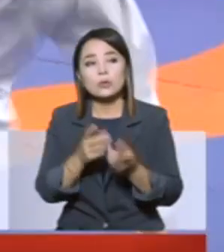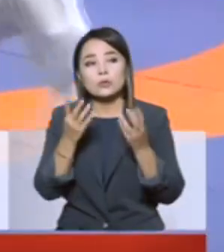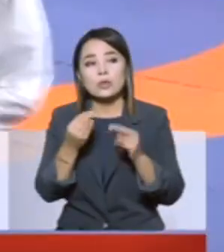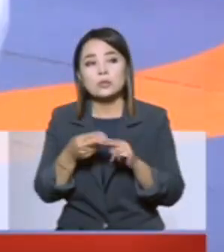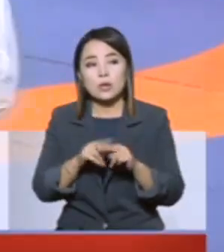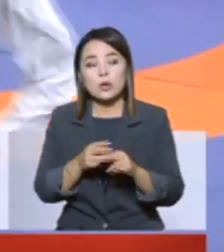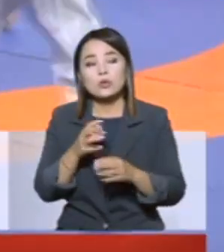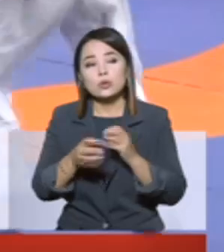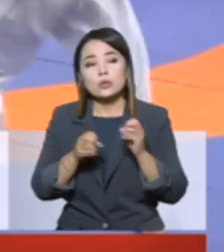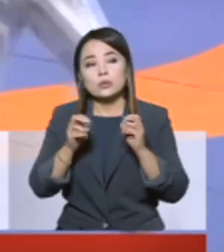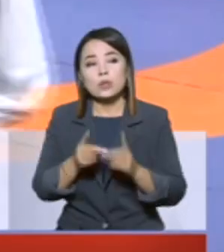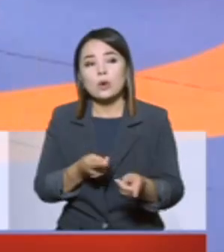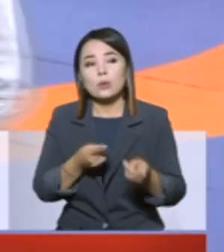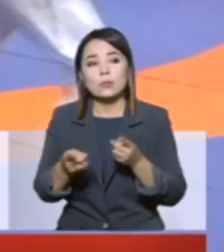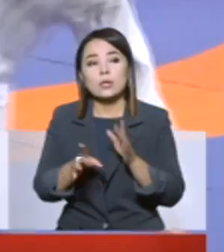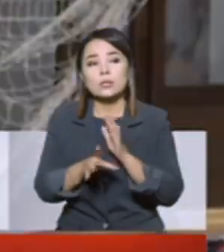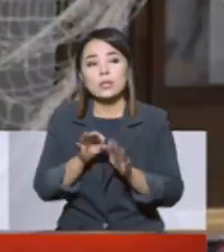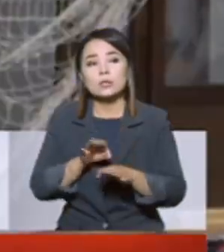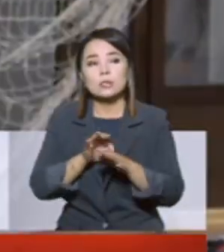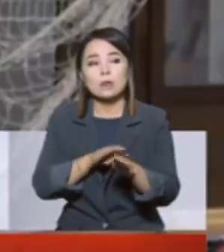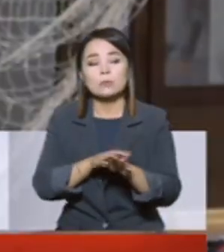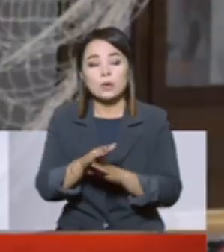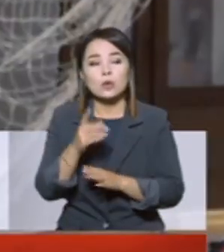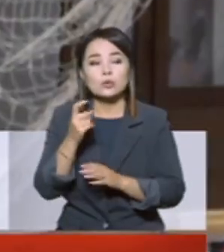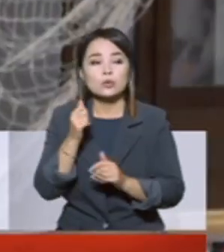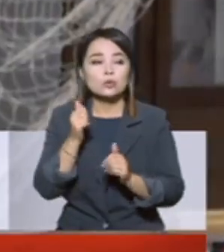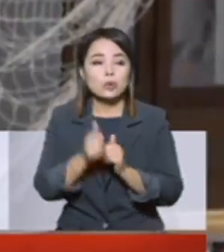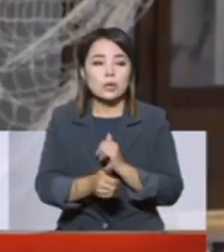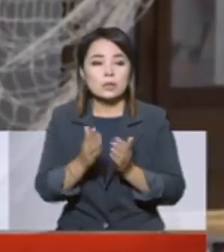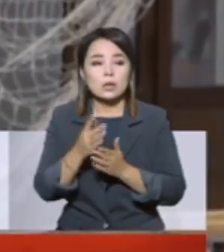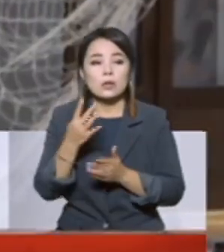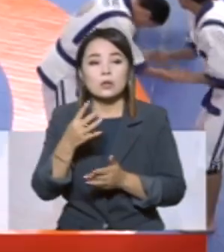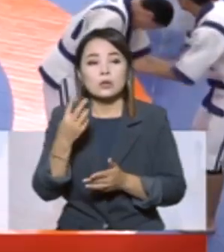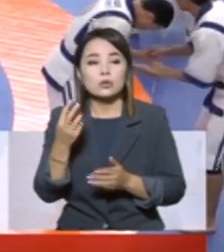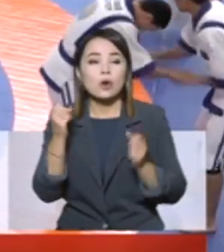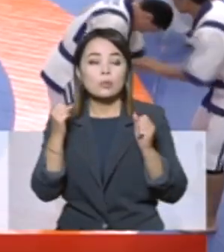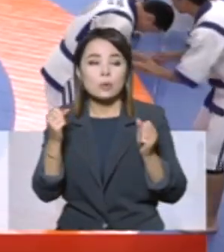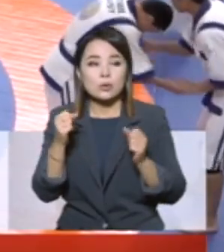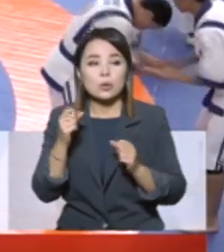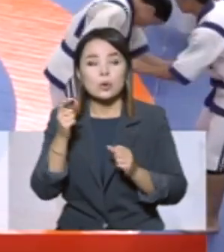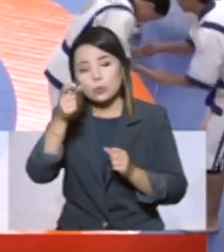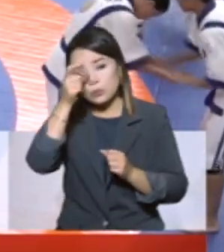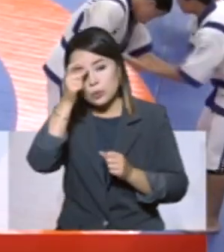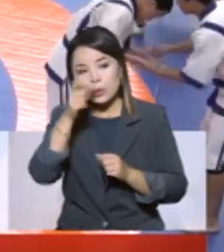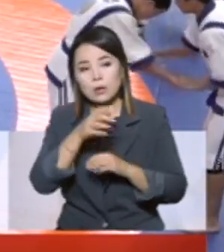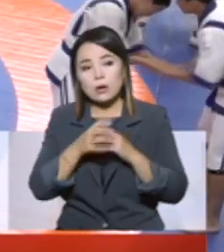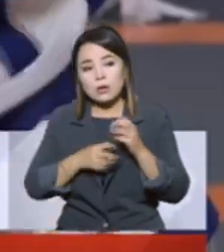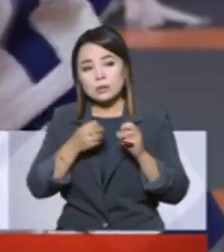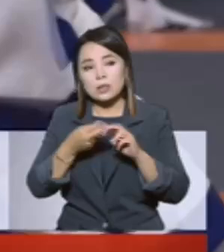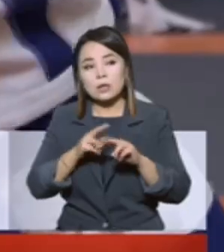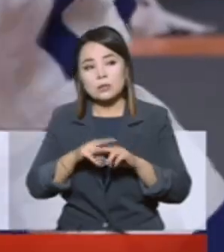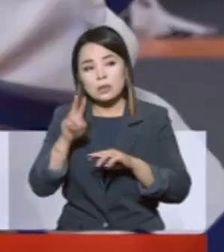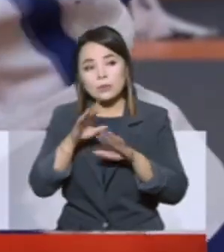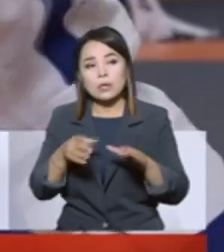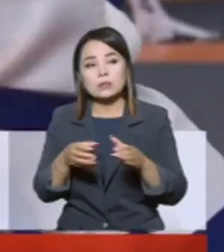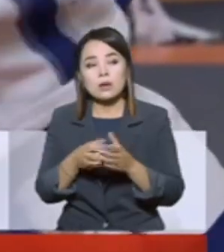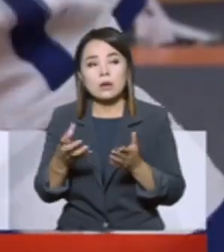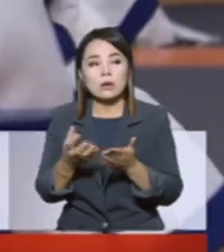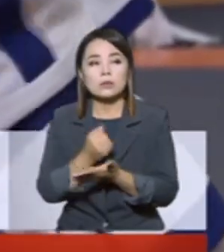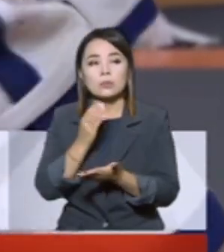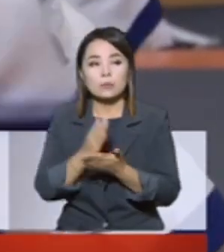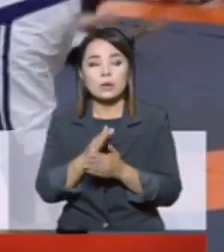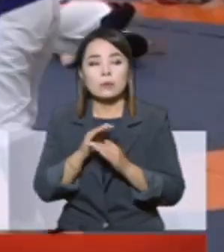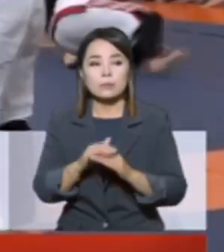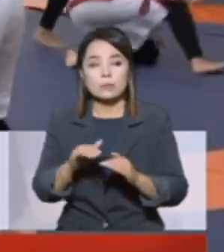дүниежүзілік көшпенділер ойындарына іріктеу өтті. Енді 100-ден жүйрік шыққан 43 спортшы түркі әлемі көз тіккен дүбірлі додада ел намысын қорғайды.